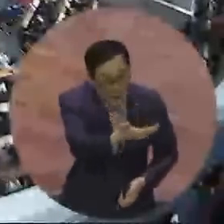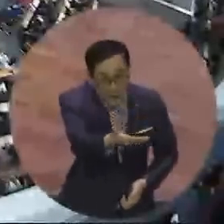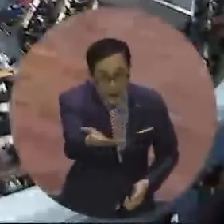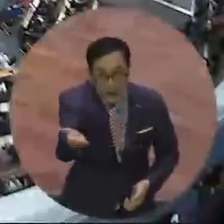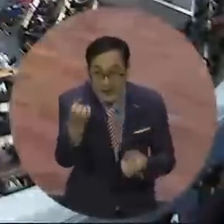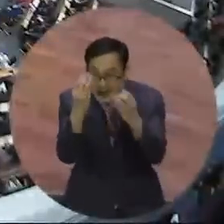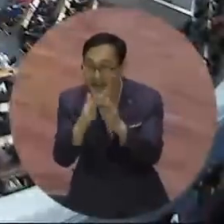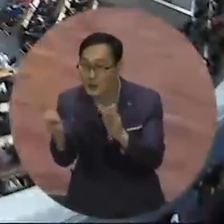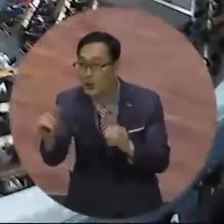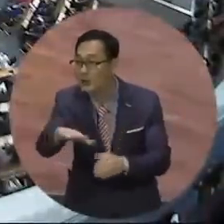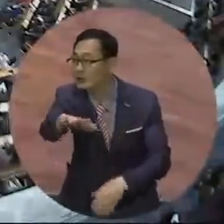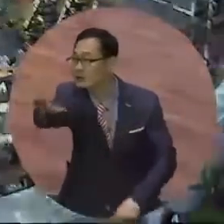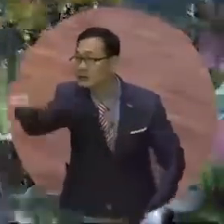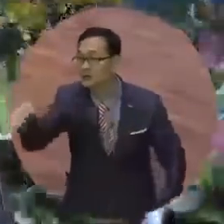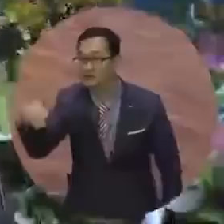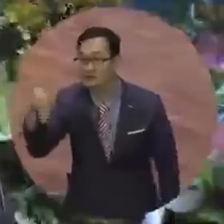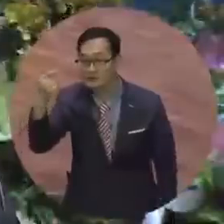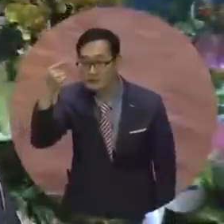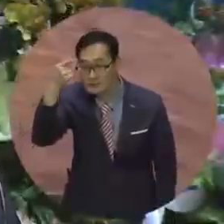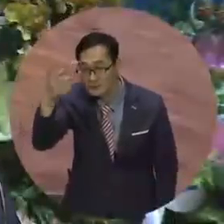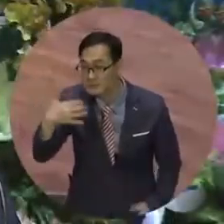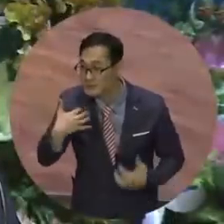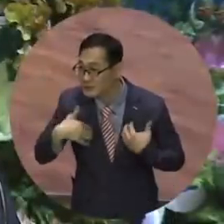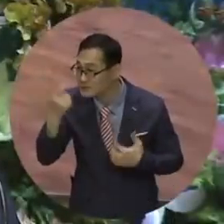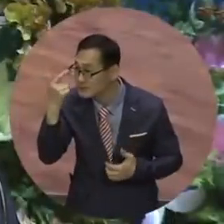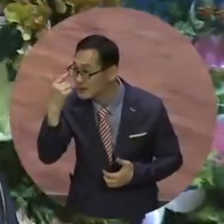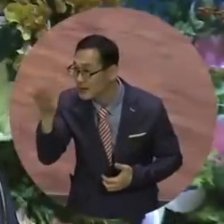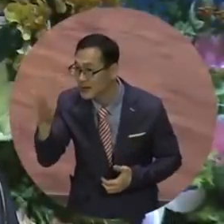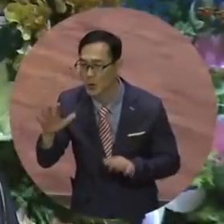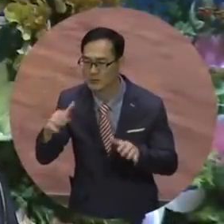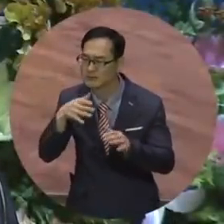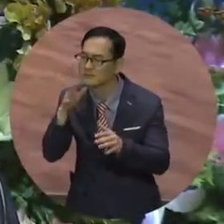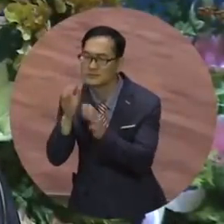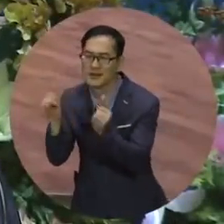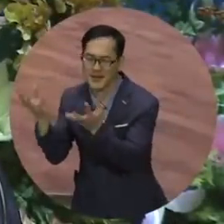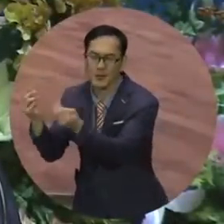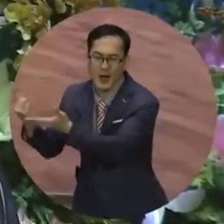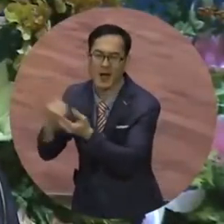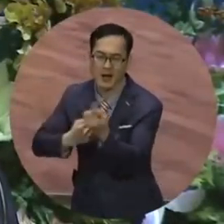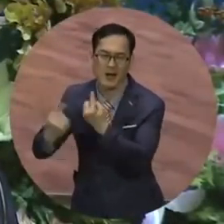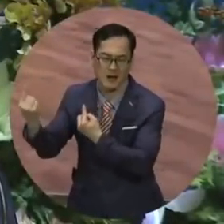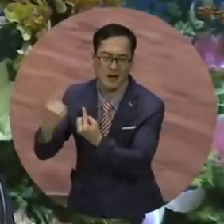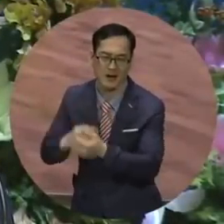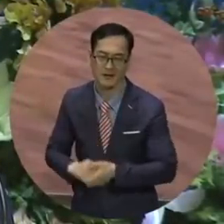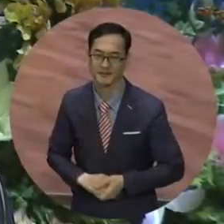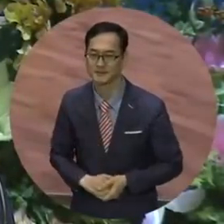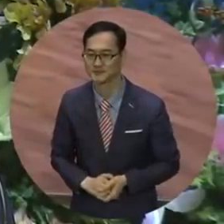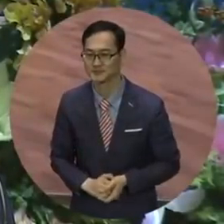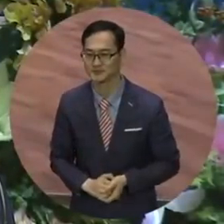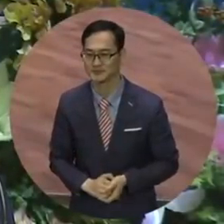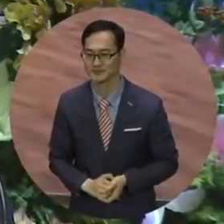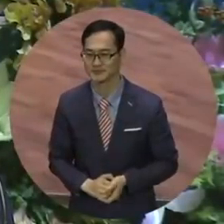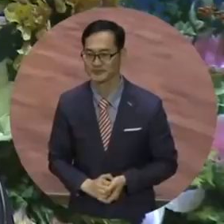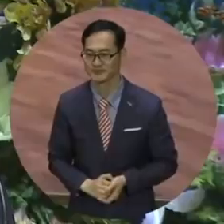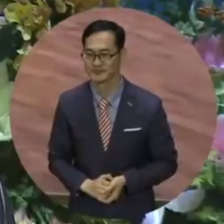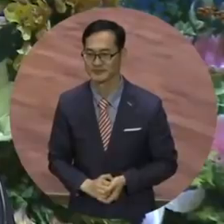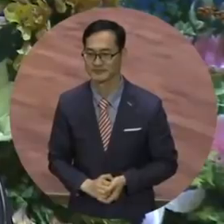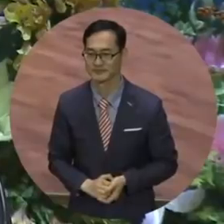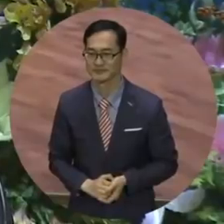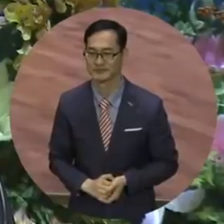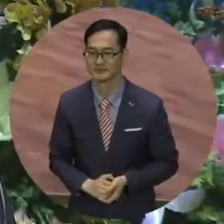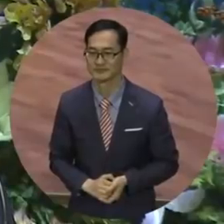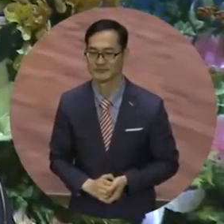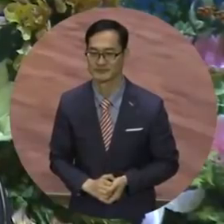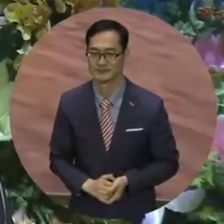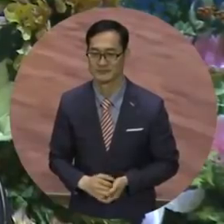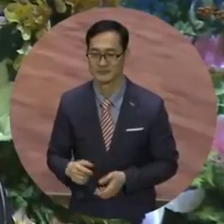새가족들 초청받으면 어르신들이 많이 초청받았다는데 어르신들이 초청을 많이 받다가